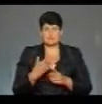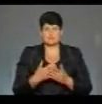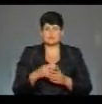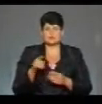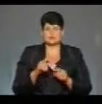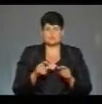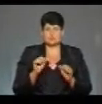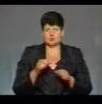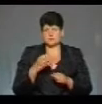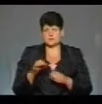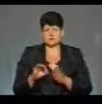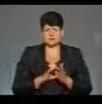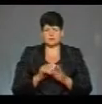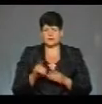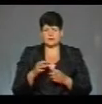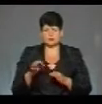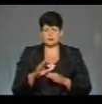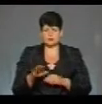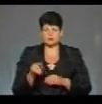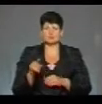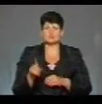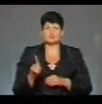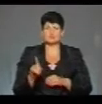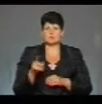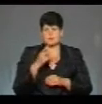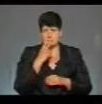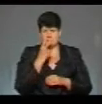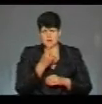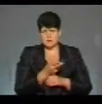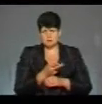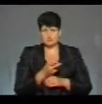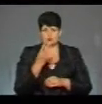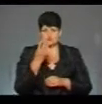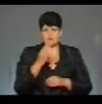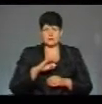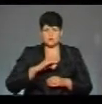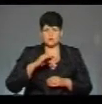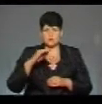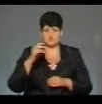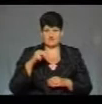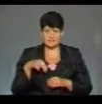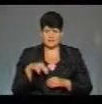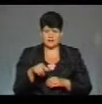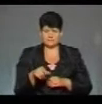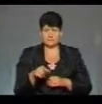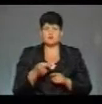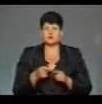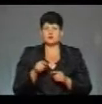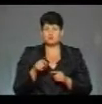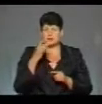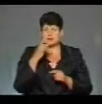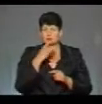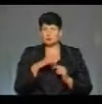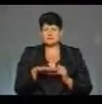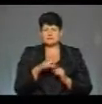ми можемо сказати одразу, що він недоступний, тому що ми бачимо 4 сходинки на вхід. В даному разі на літню площадку